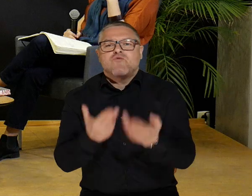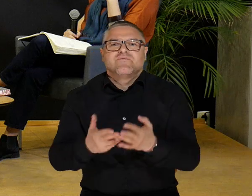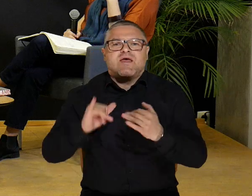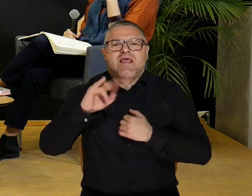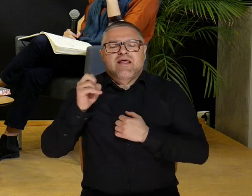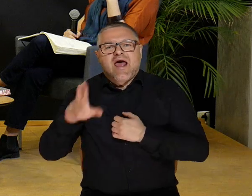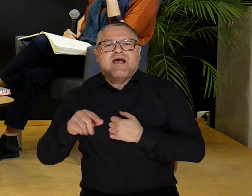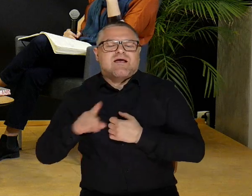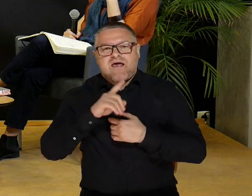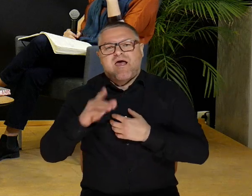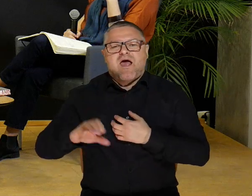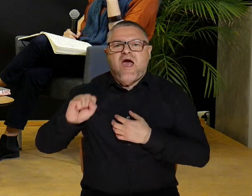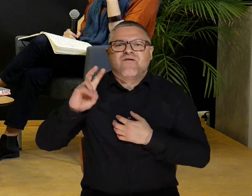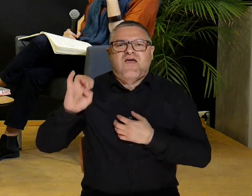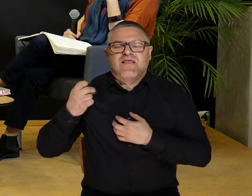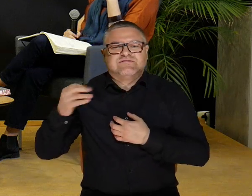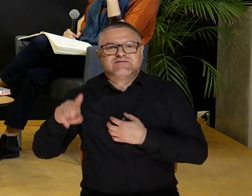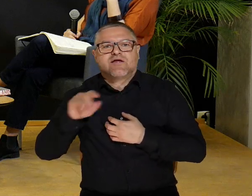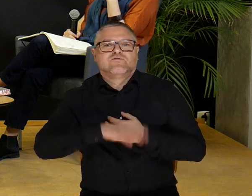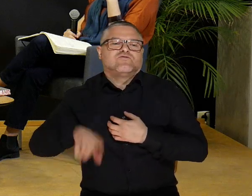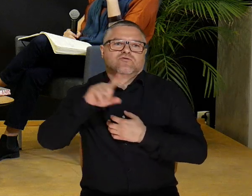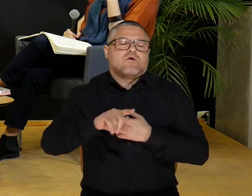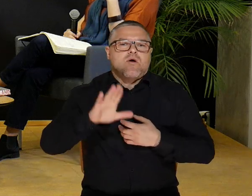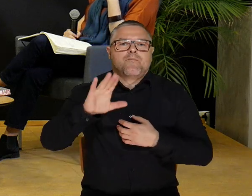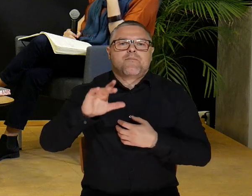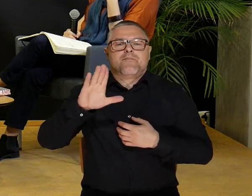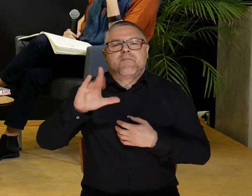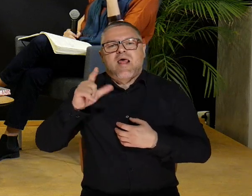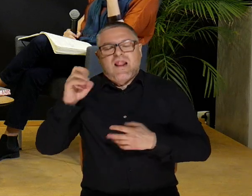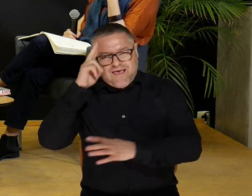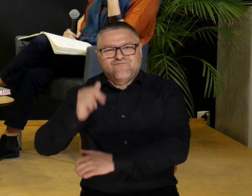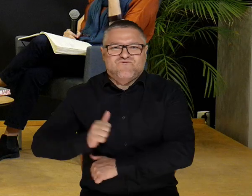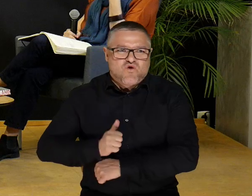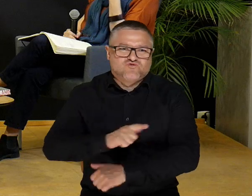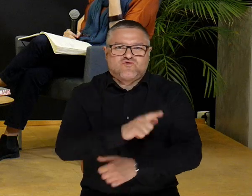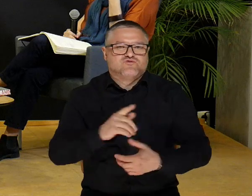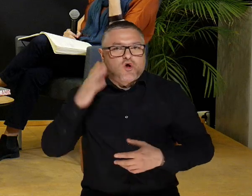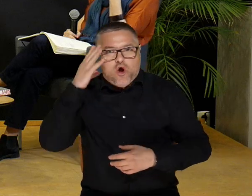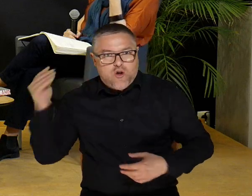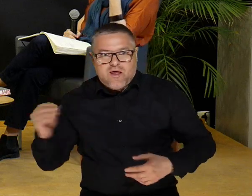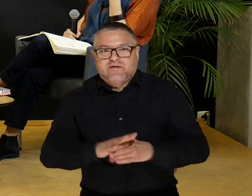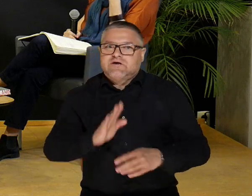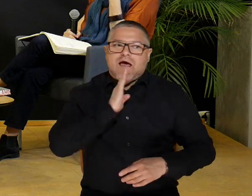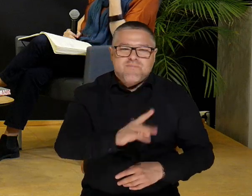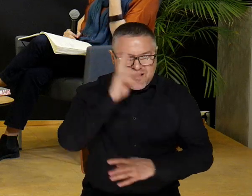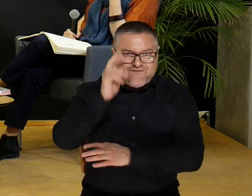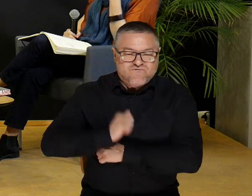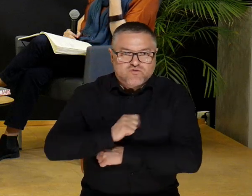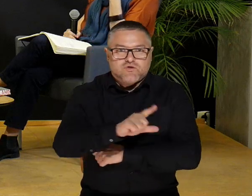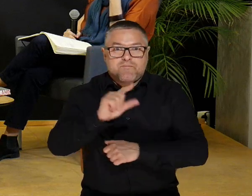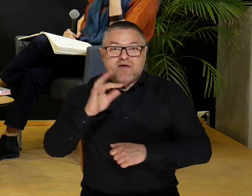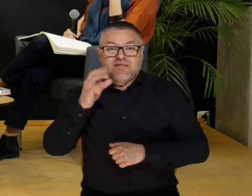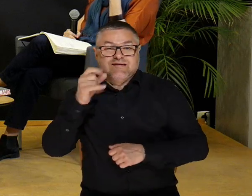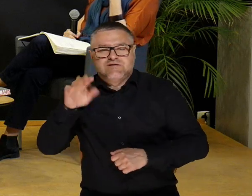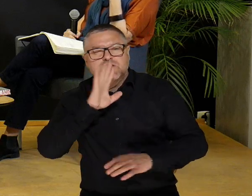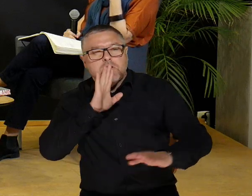Iraku, Afganistanu, gdzieś do holenderskich żołnierzy, czy belgijskich, czy ze Stanów Zjednoczonych, no to zwykle to PTSD